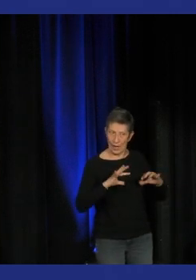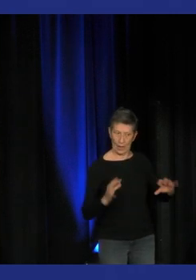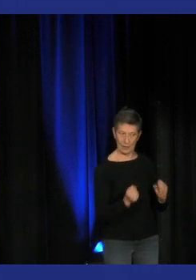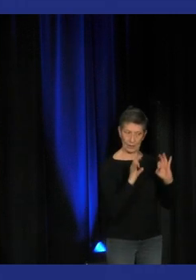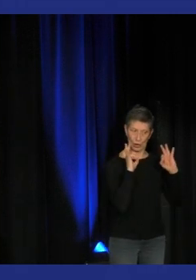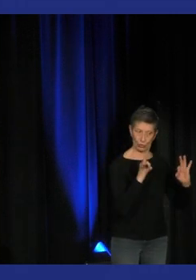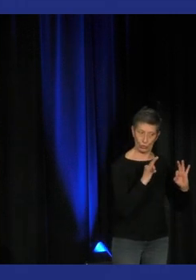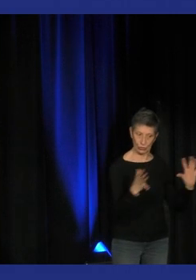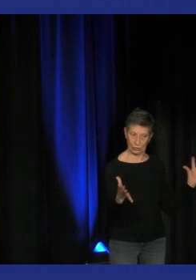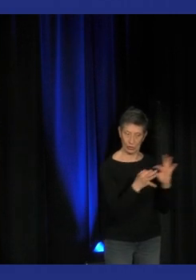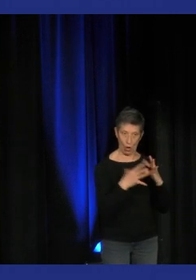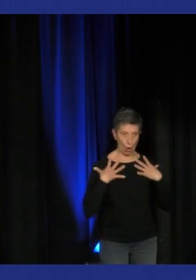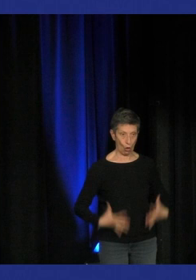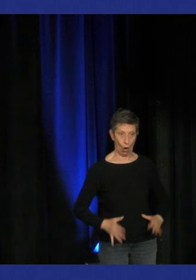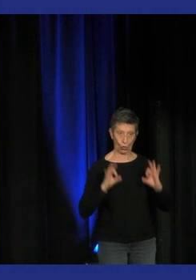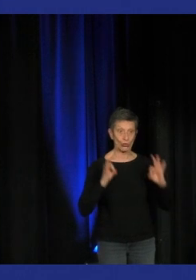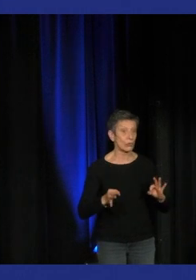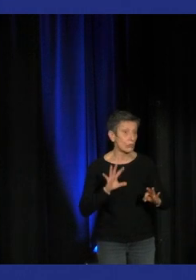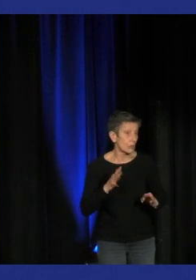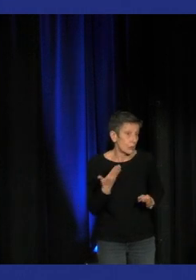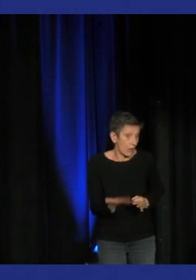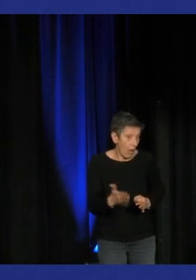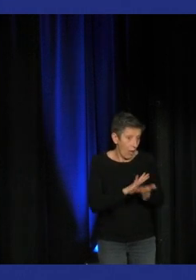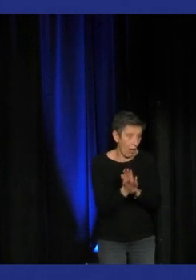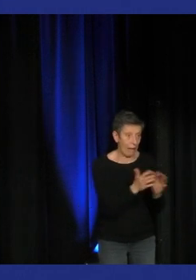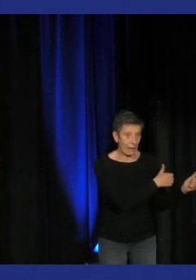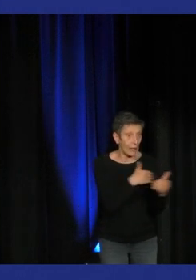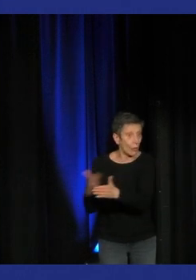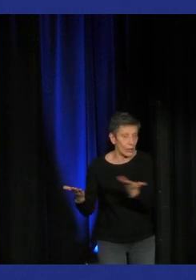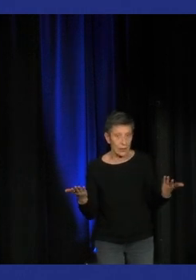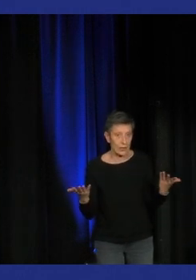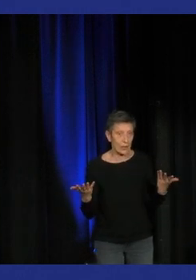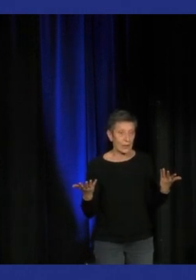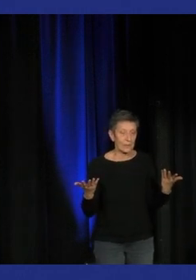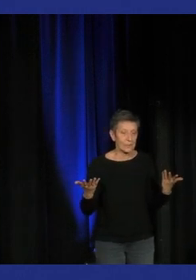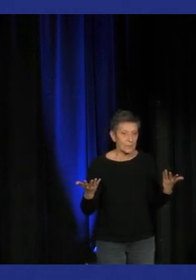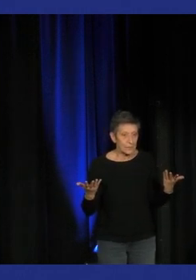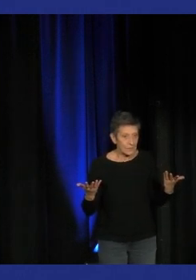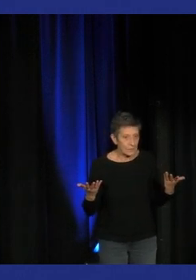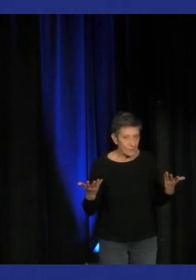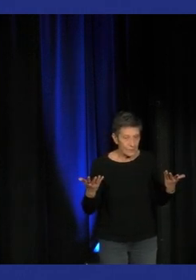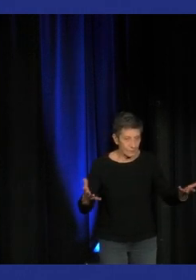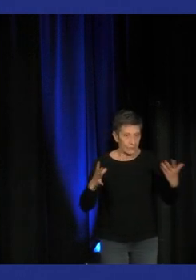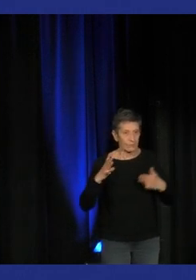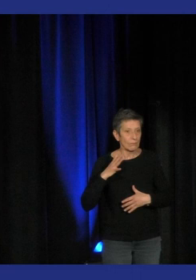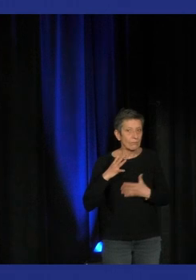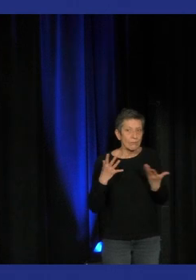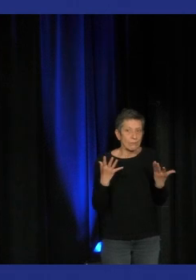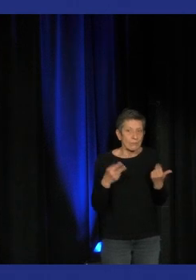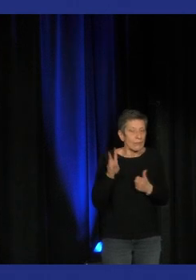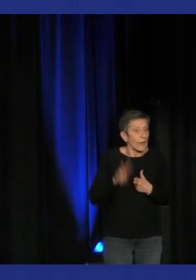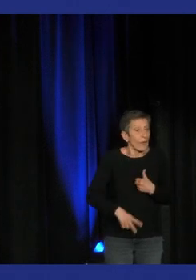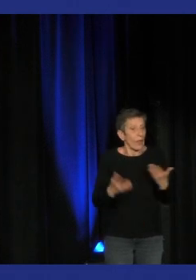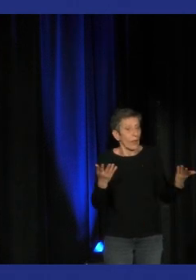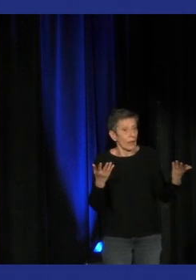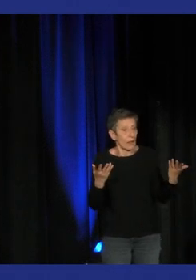crée les catégories valides handicapées, avec un schéma naturalisé érigé en idéal universel. Celui